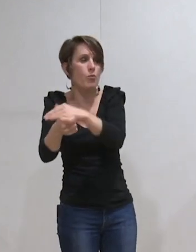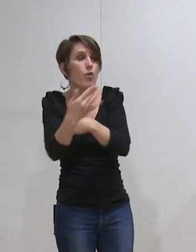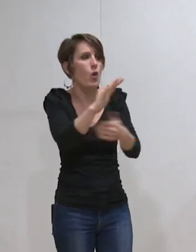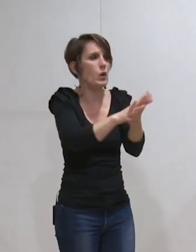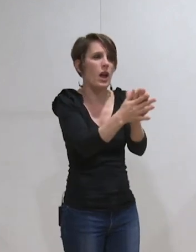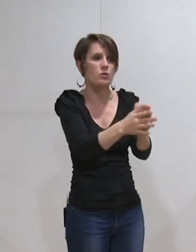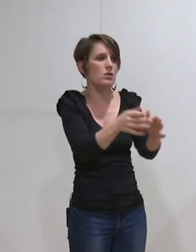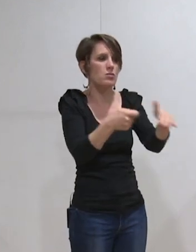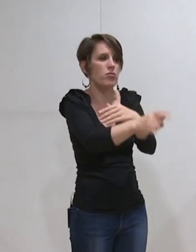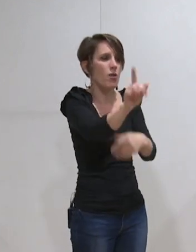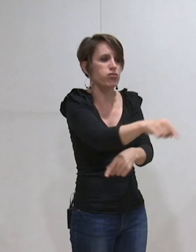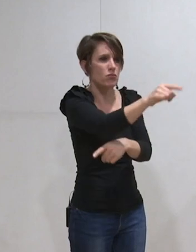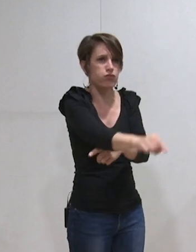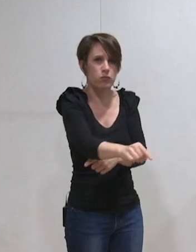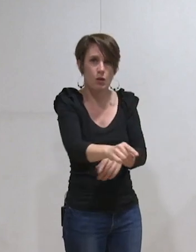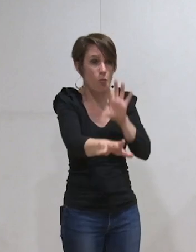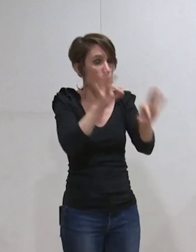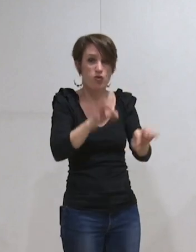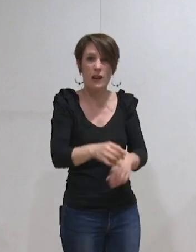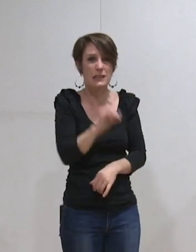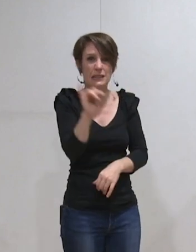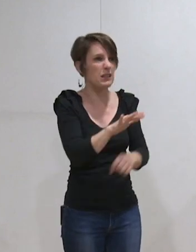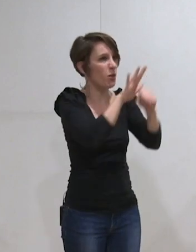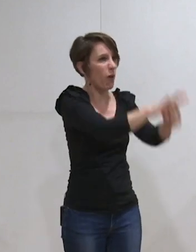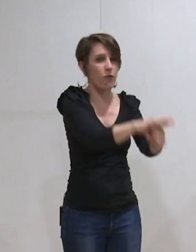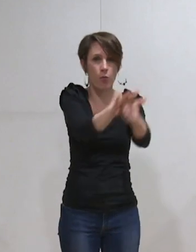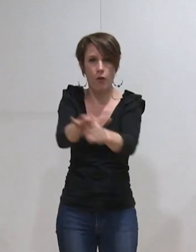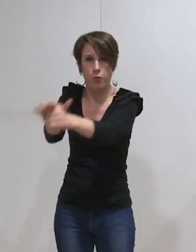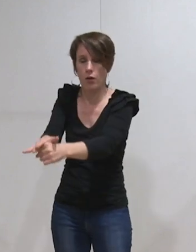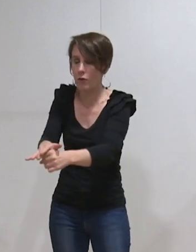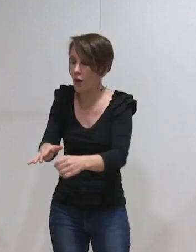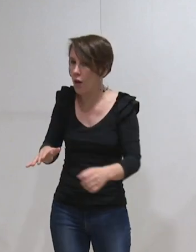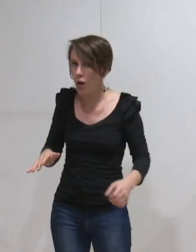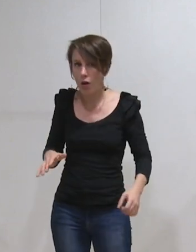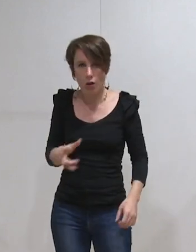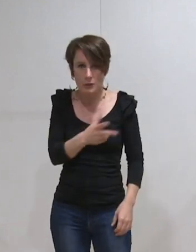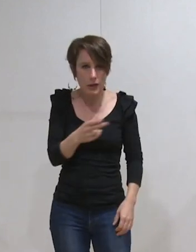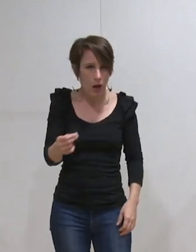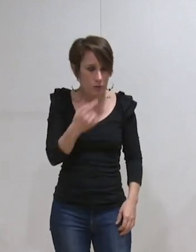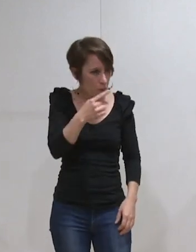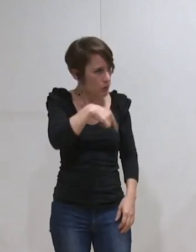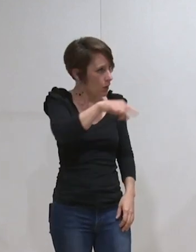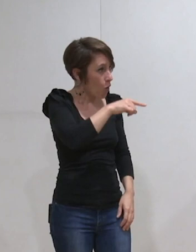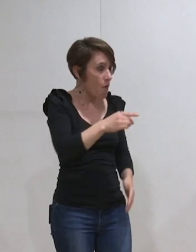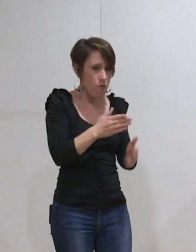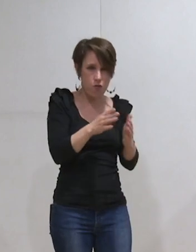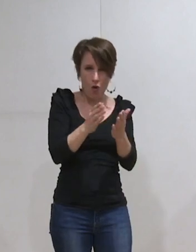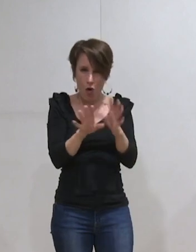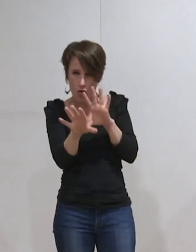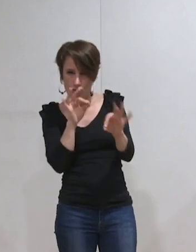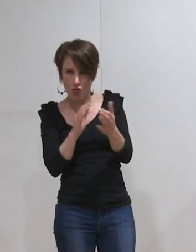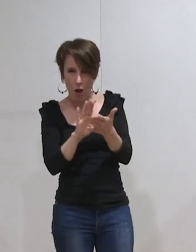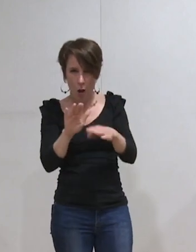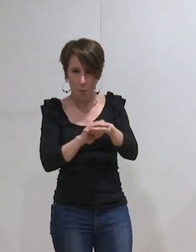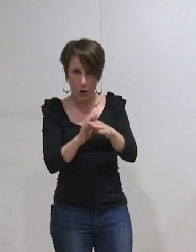c'est inquiétant parce que ça veut dire que vous n'avez pas d' d'orientation politique claire et ça confirme d'ailleurs ce que dit